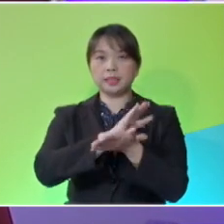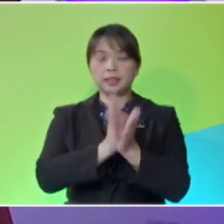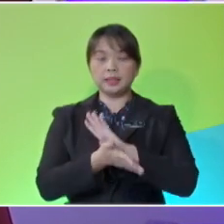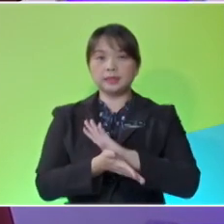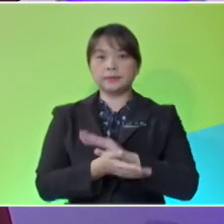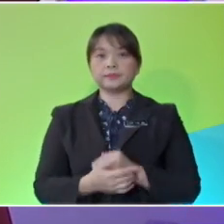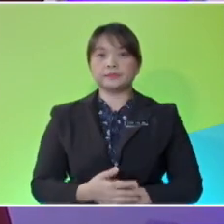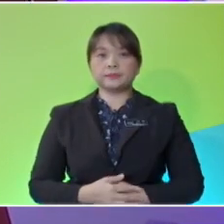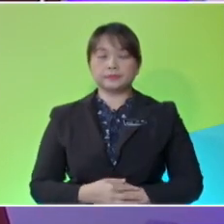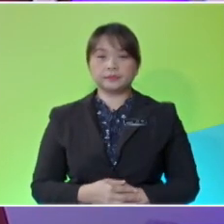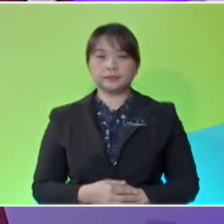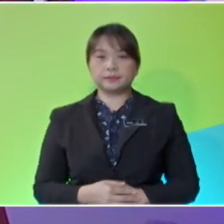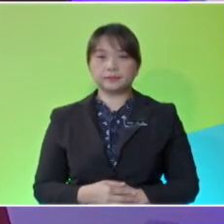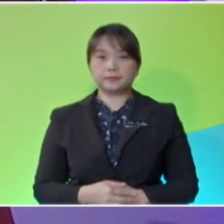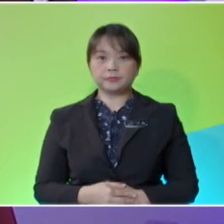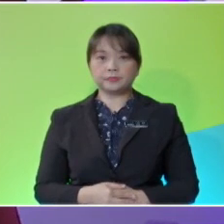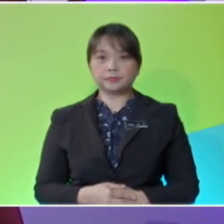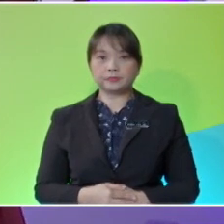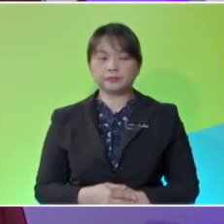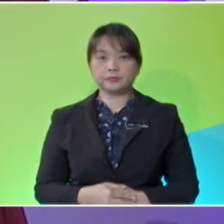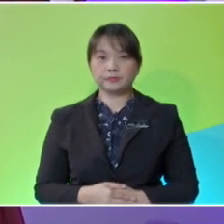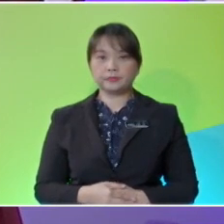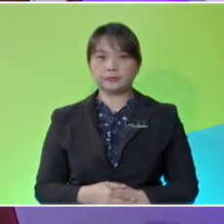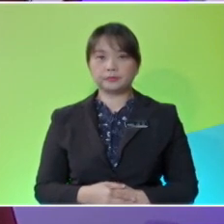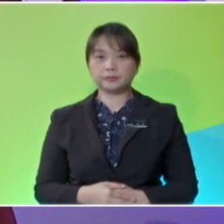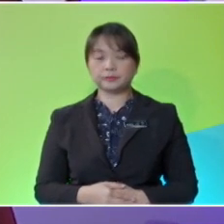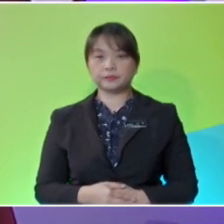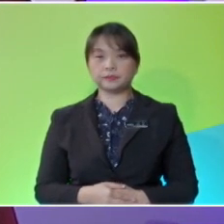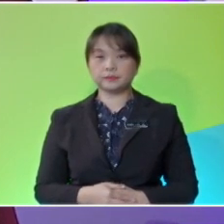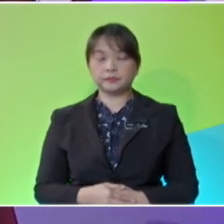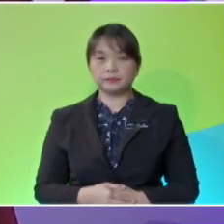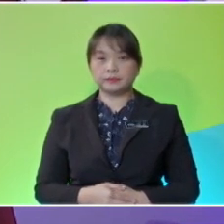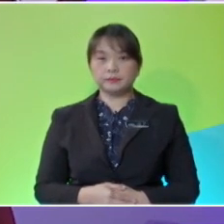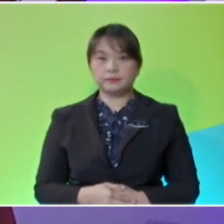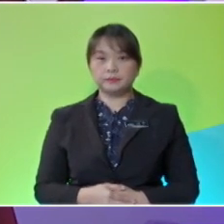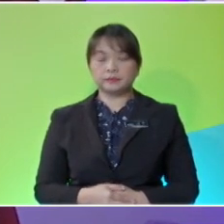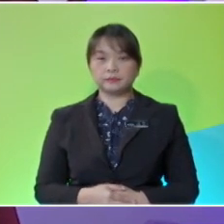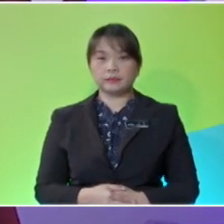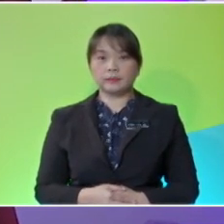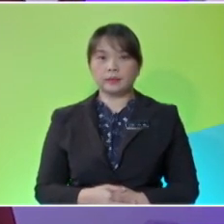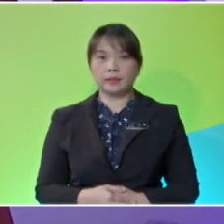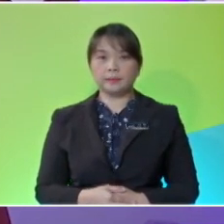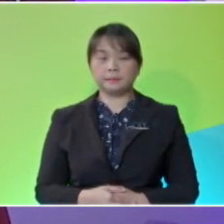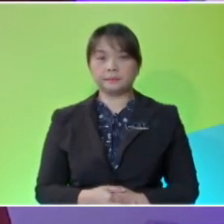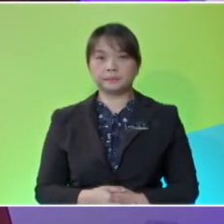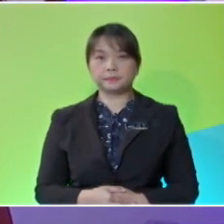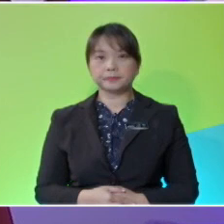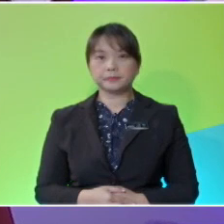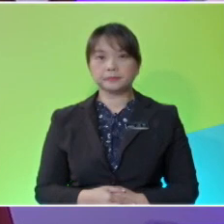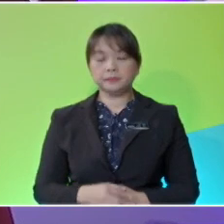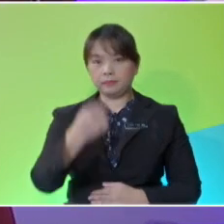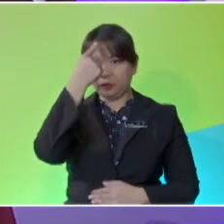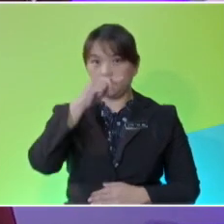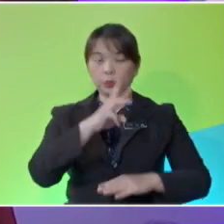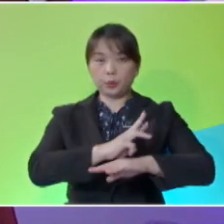untuk menerangkan bagi setiap satu ciri-ciri pandang darat fisika tersebut Oke kita lihat dulu bagi kawasan Tanah Tinggi